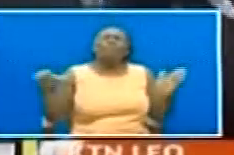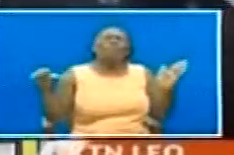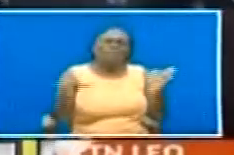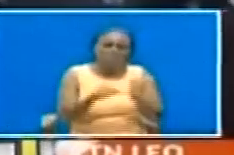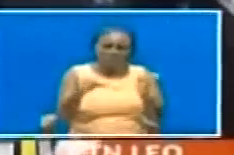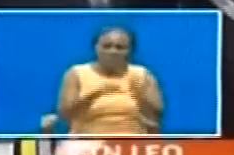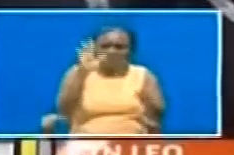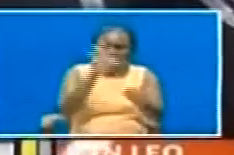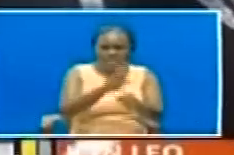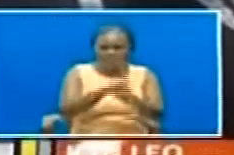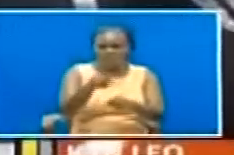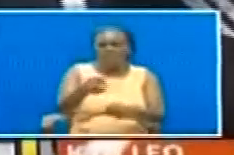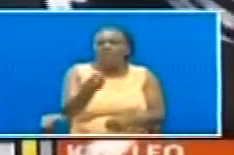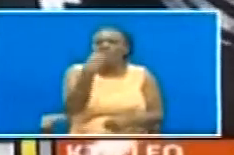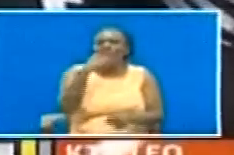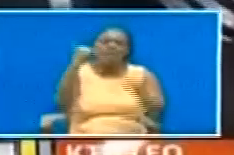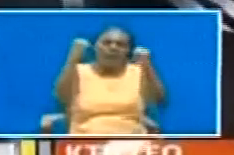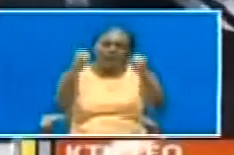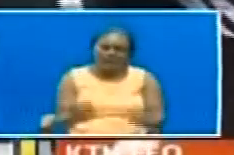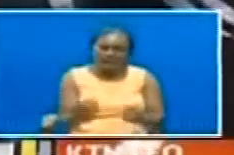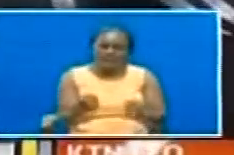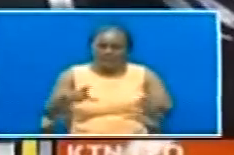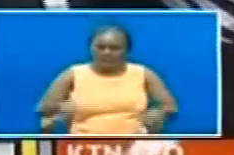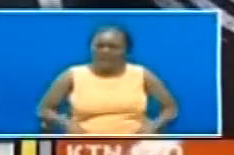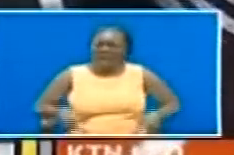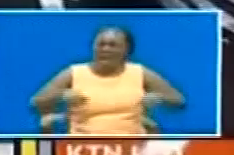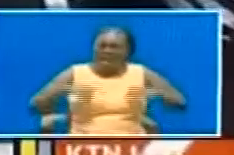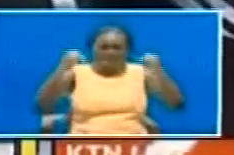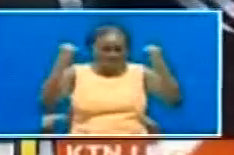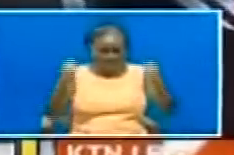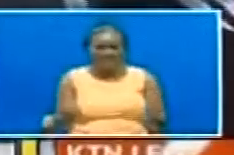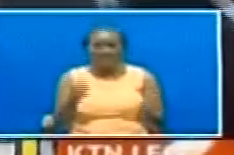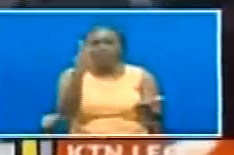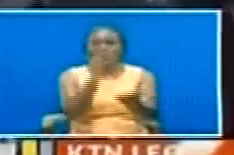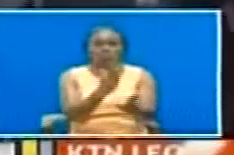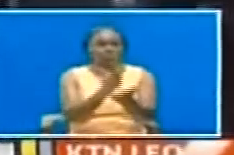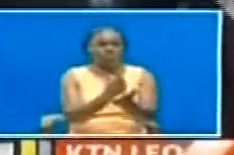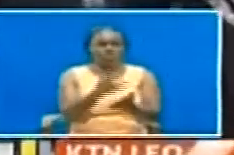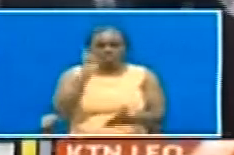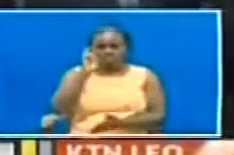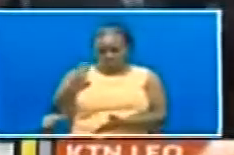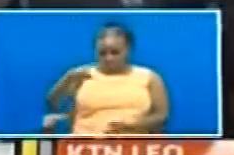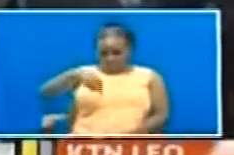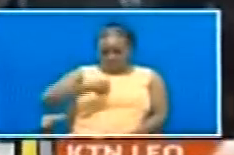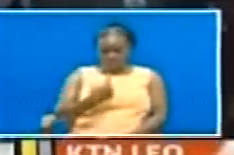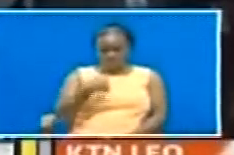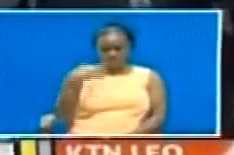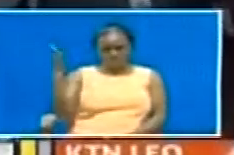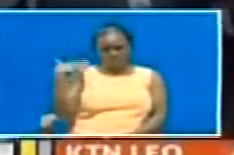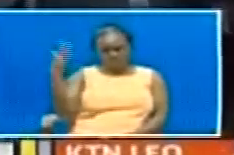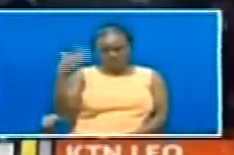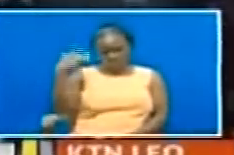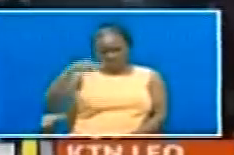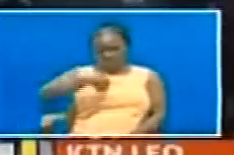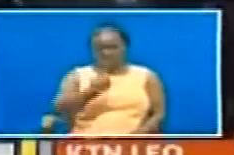mimi kupata chakula ni vigumu, naishi vigumu sana. Hata hivi sasa ukiona najipepea hivi,